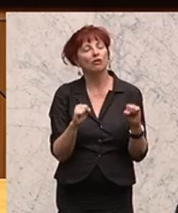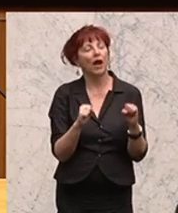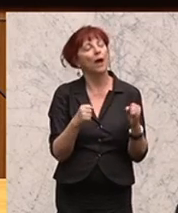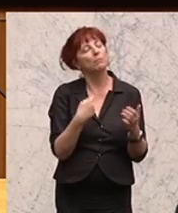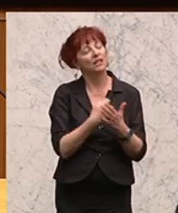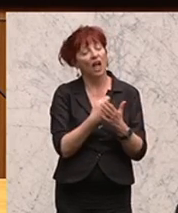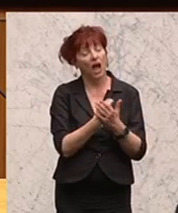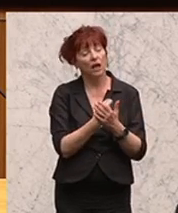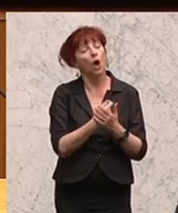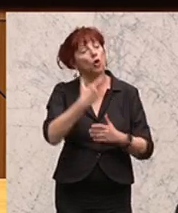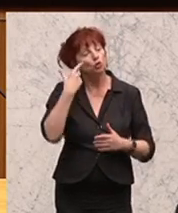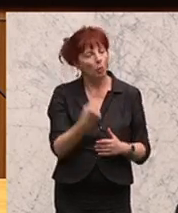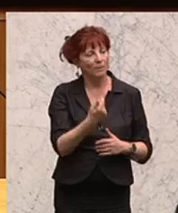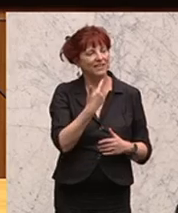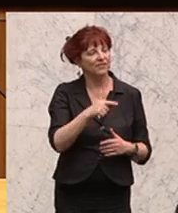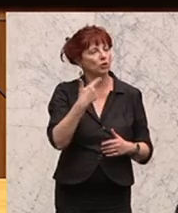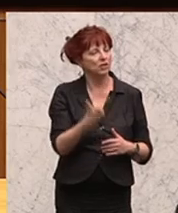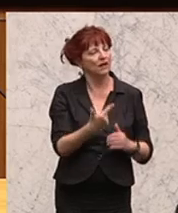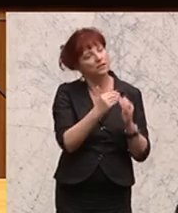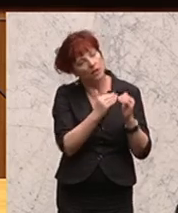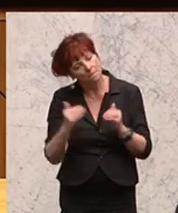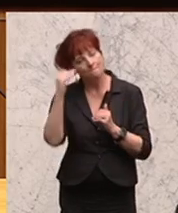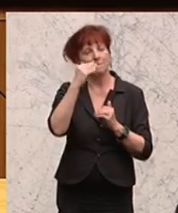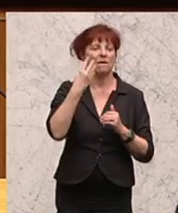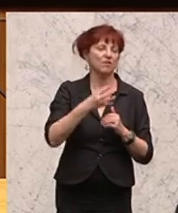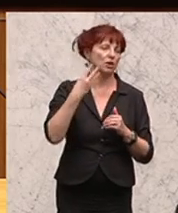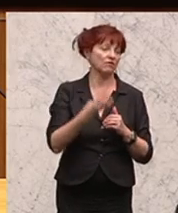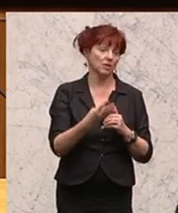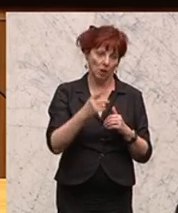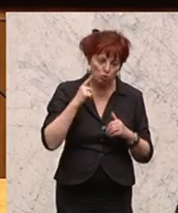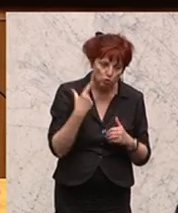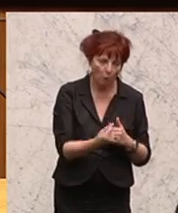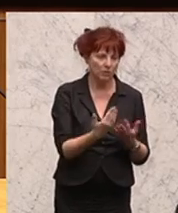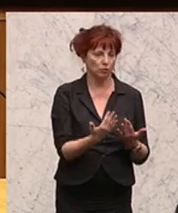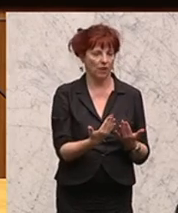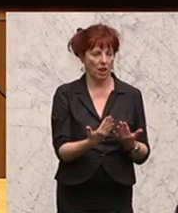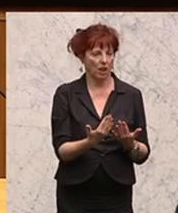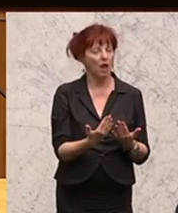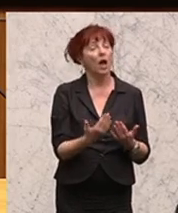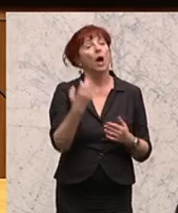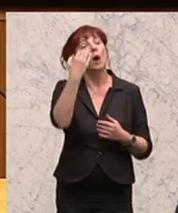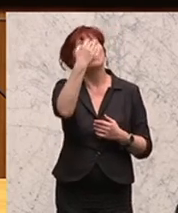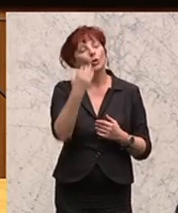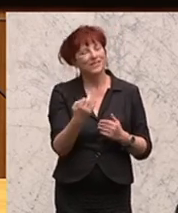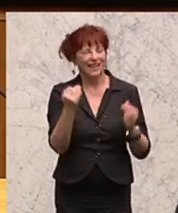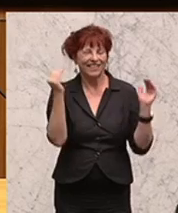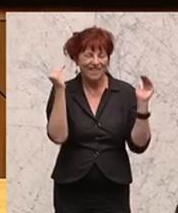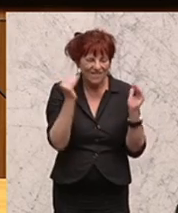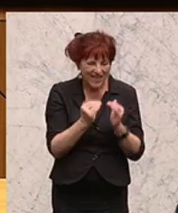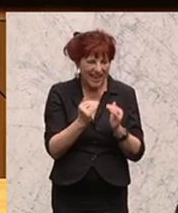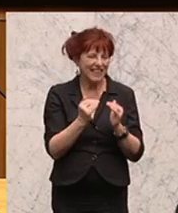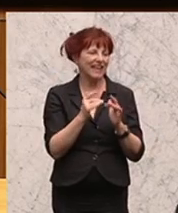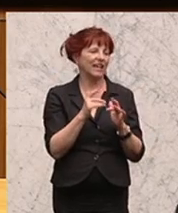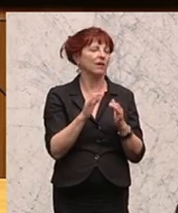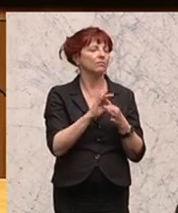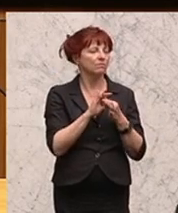220 auf 440 Euro. Immerhin eine Verdoppelung. Dass es prozentuell so wenig ausmacht vom Gesamtvolumen,